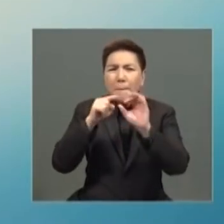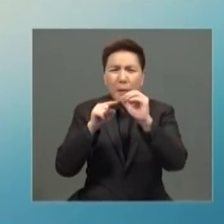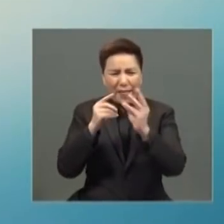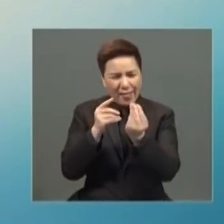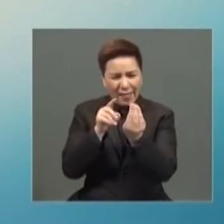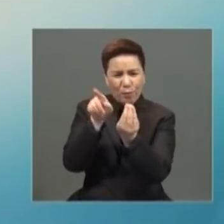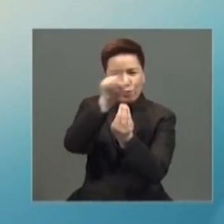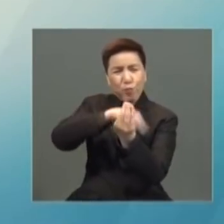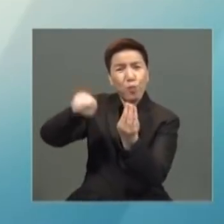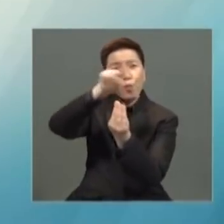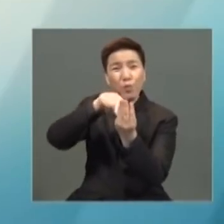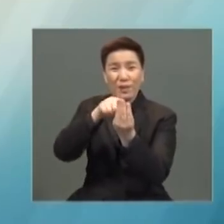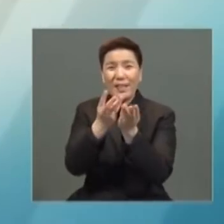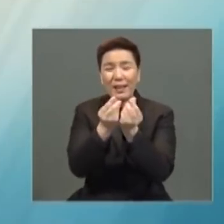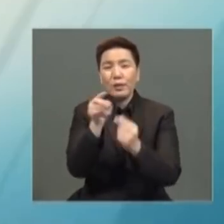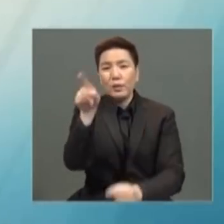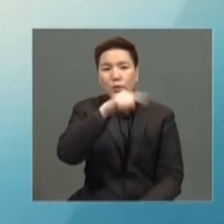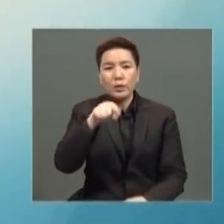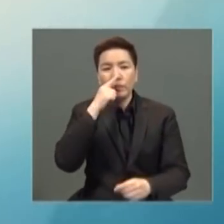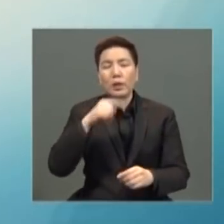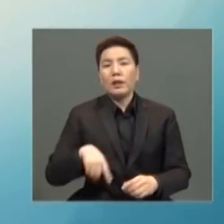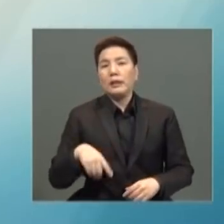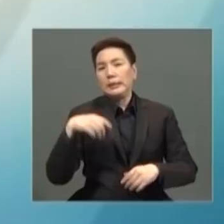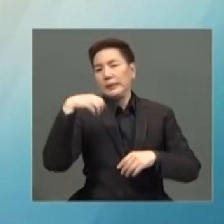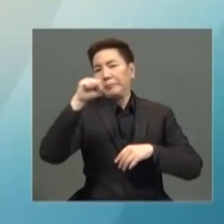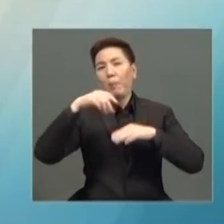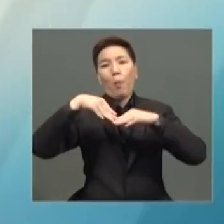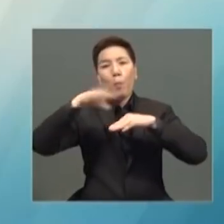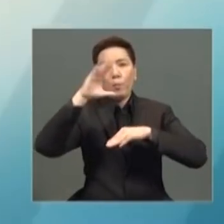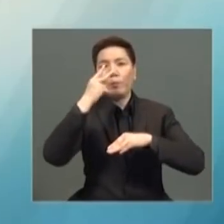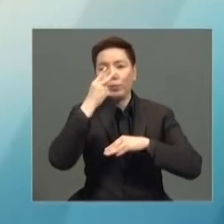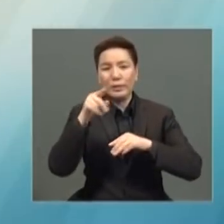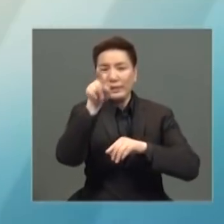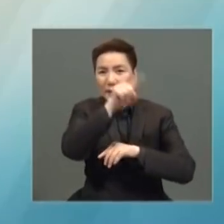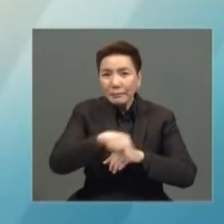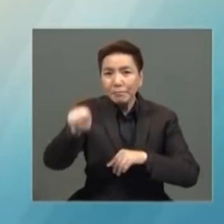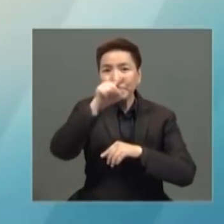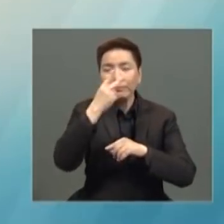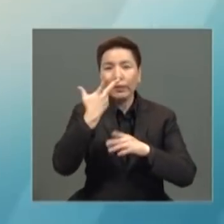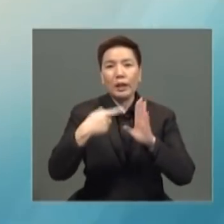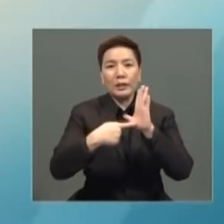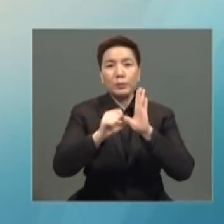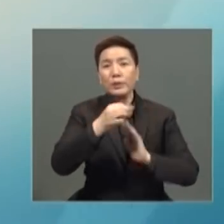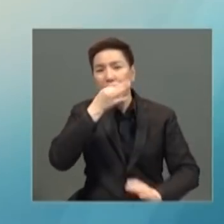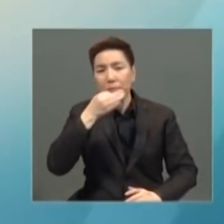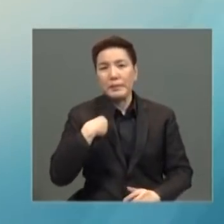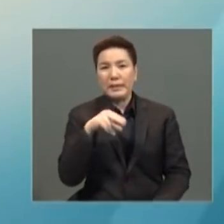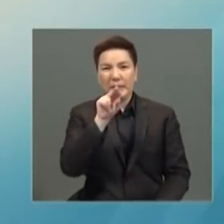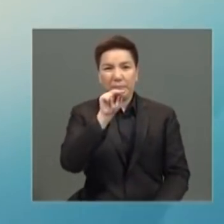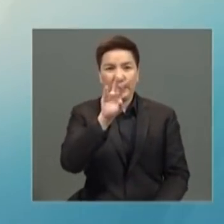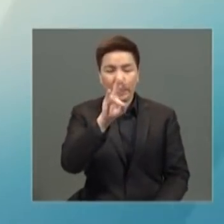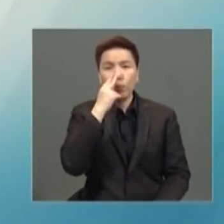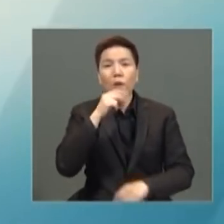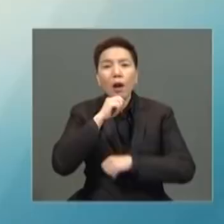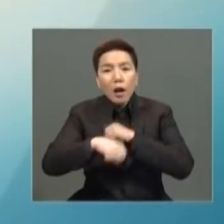กรุงเทพสมุทรปราการจันทบุรีนนทบุรีนครปฐมอ่างทองโดยตัวเลขเกินกว่าครึ่งมาจากสาครเนี่ยตอนนี้สมุทรสาคร